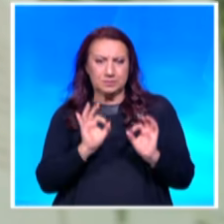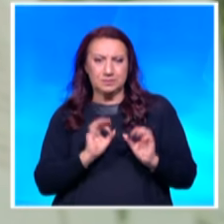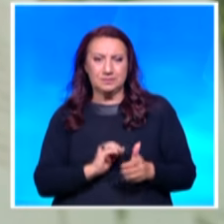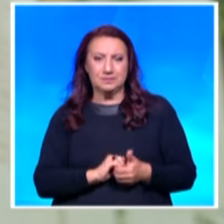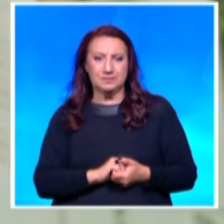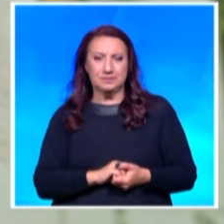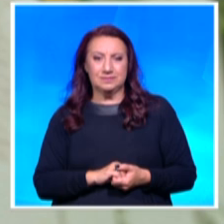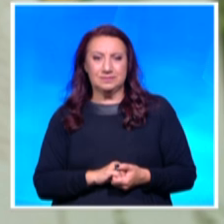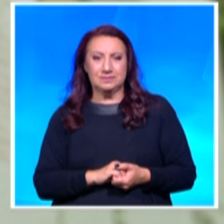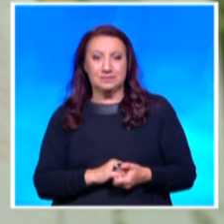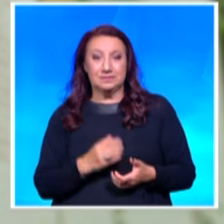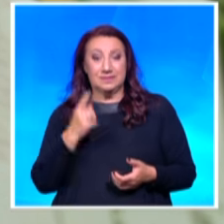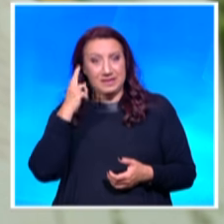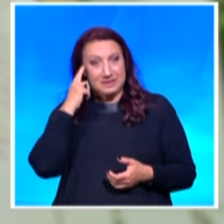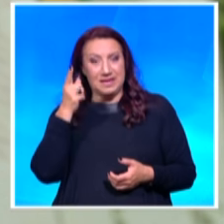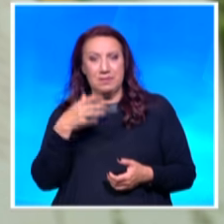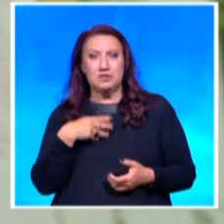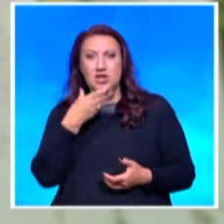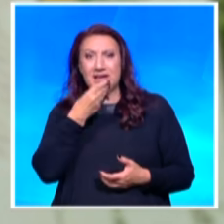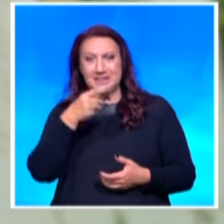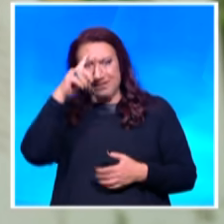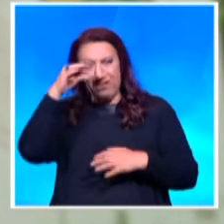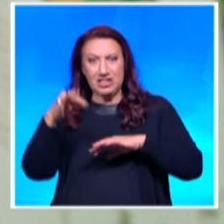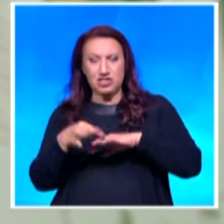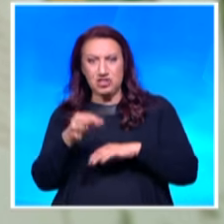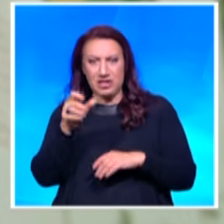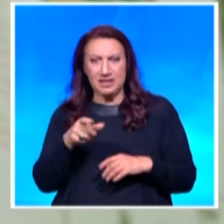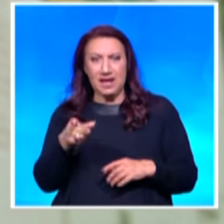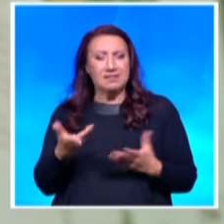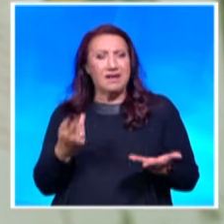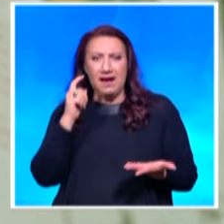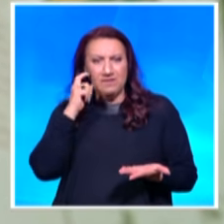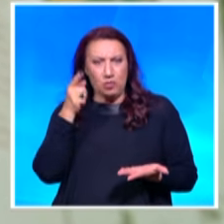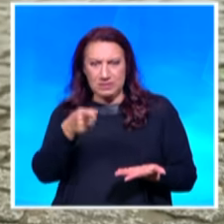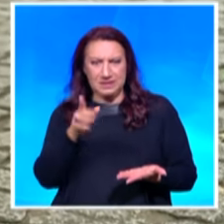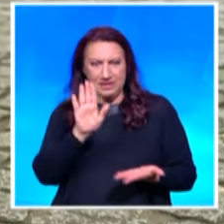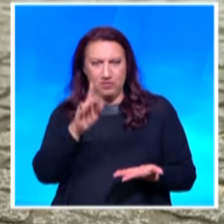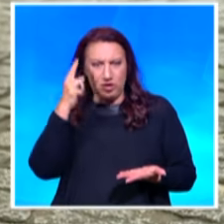любимец. Знам, че имаш много красива жена. Как реагира тя на идеята ти да се правиш на куче?